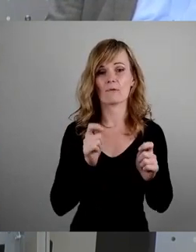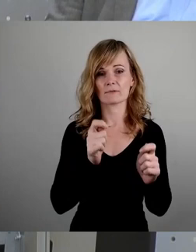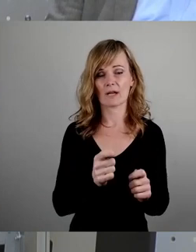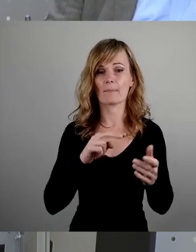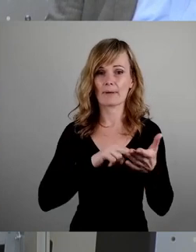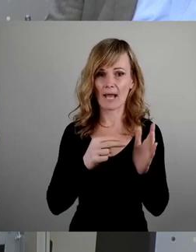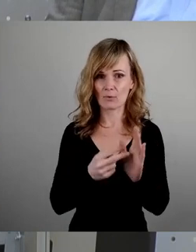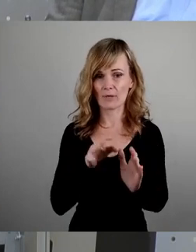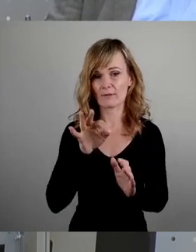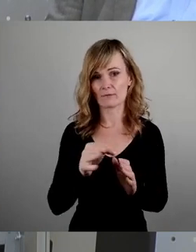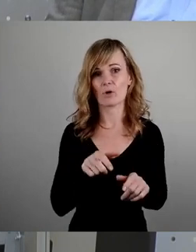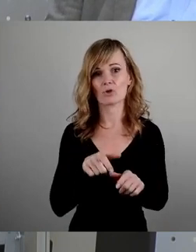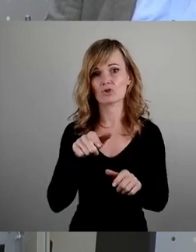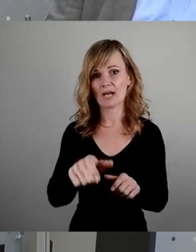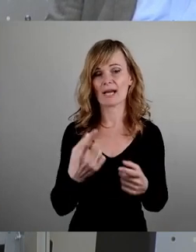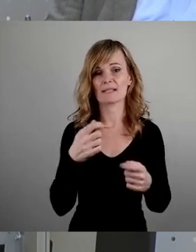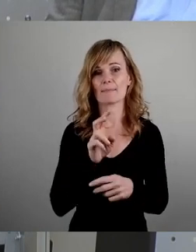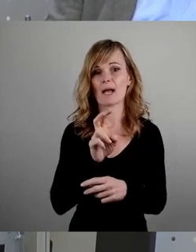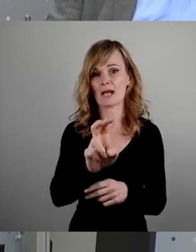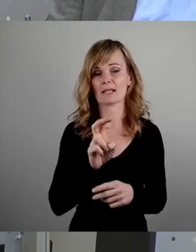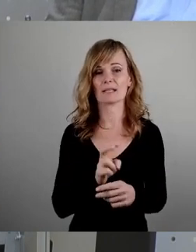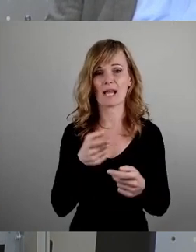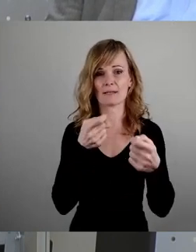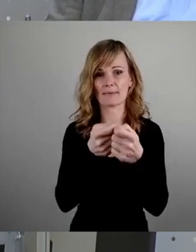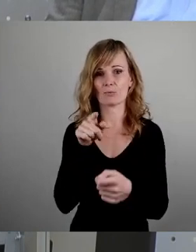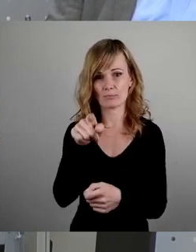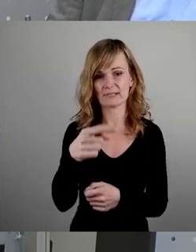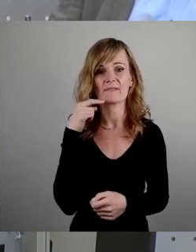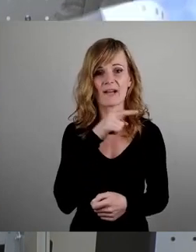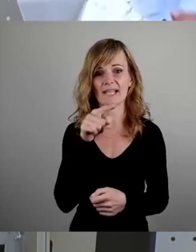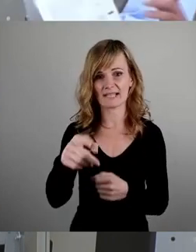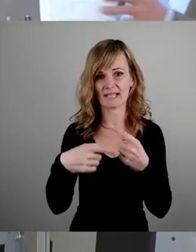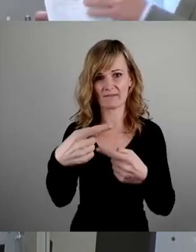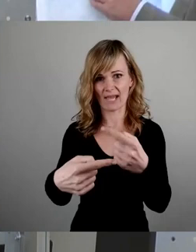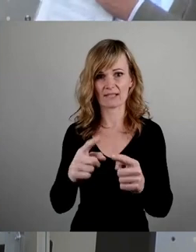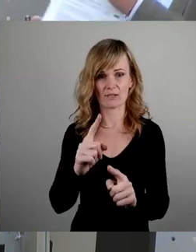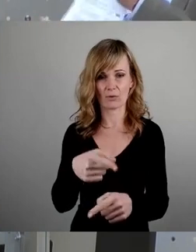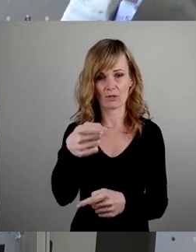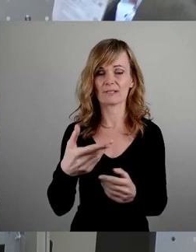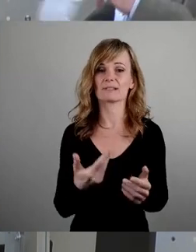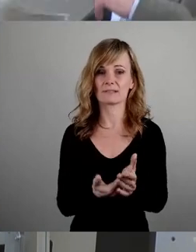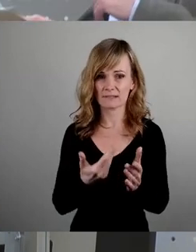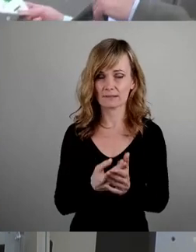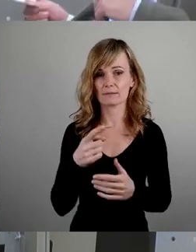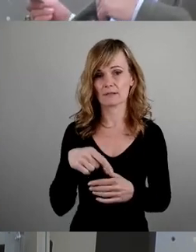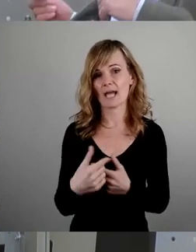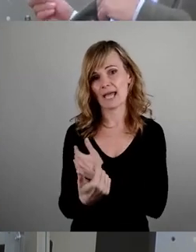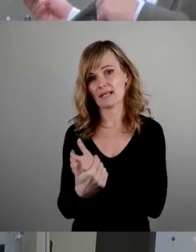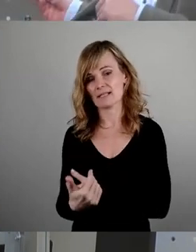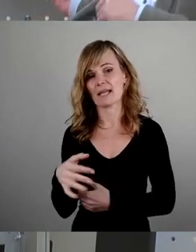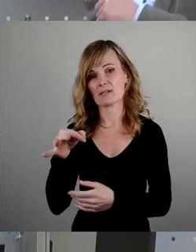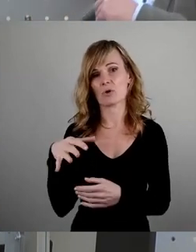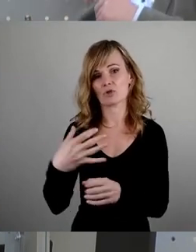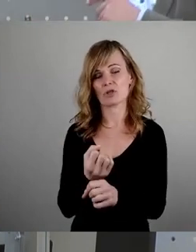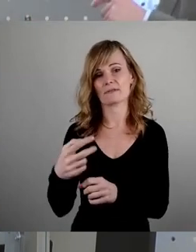eine Straßenbahnanbindung nach Weißig fortzuführen. Damit kommen wir denen nach, was einerseits der Ortschaftsrat